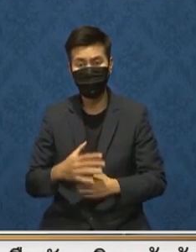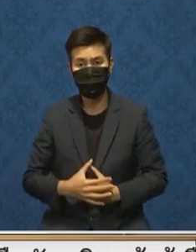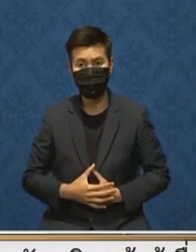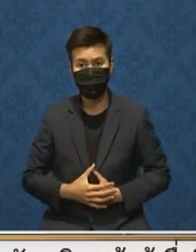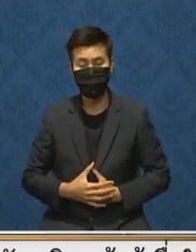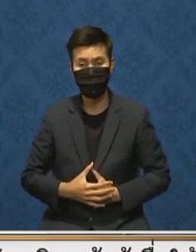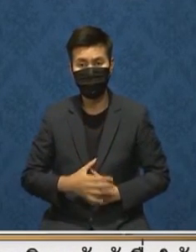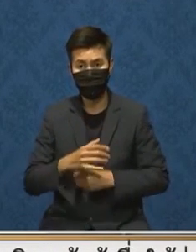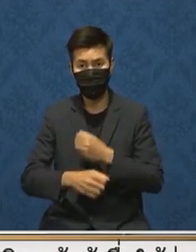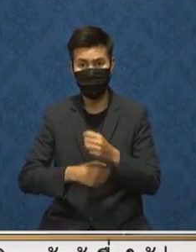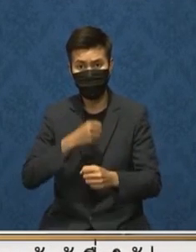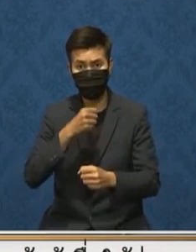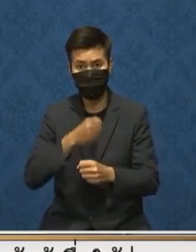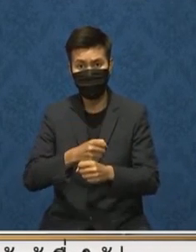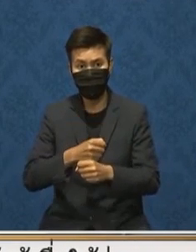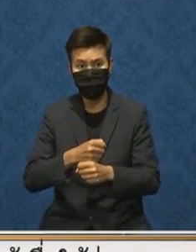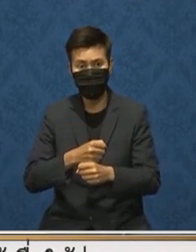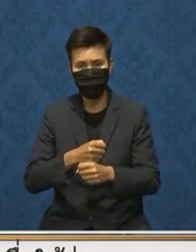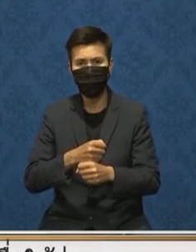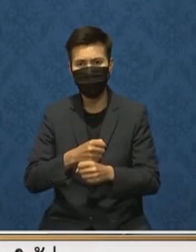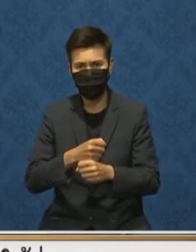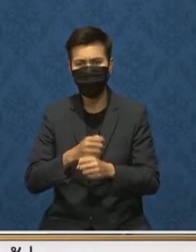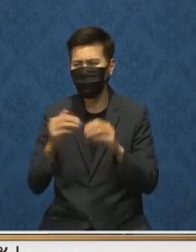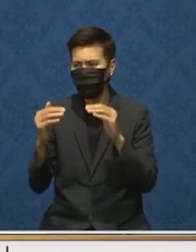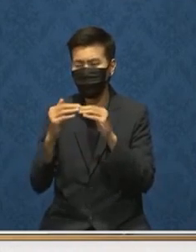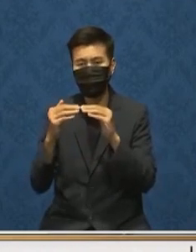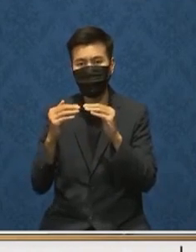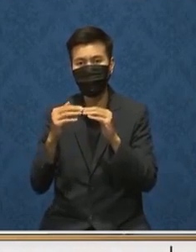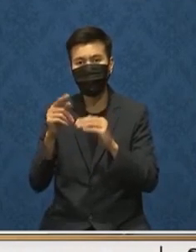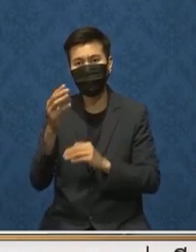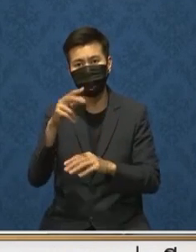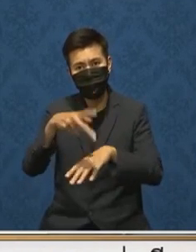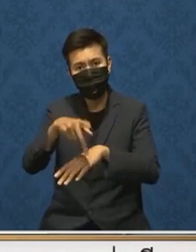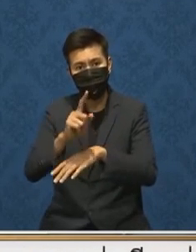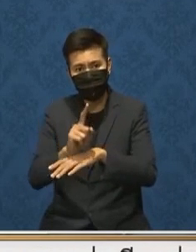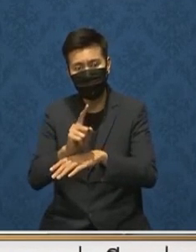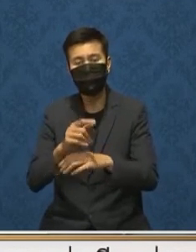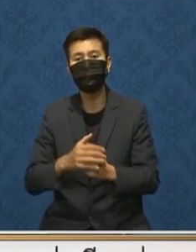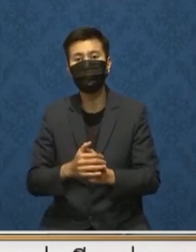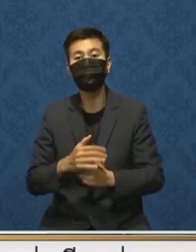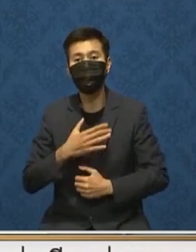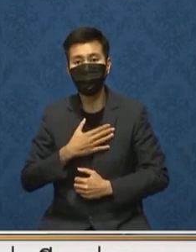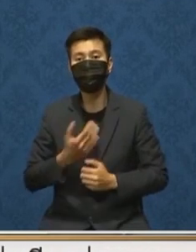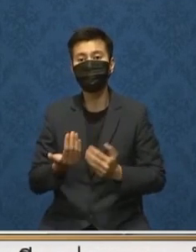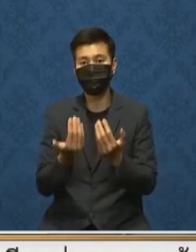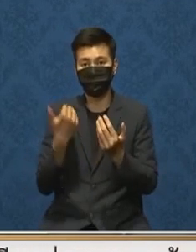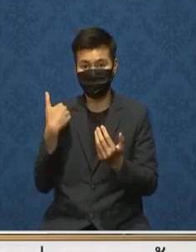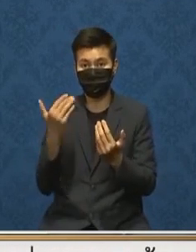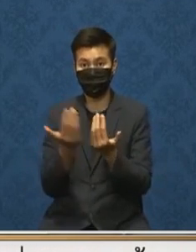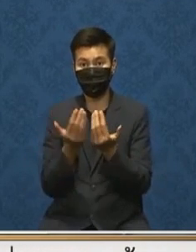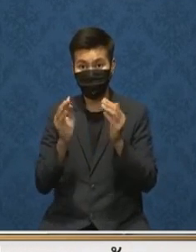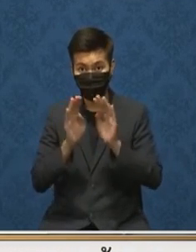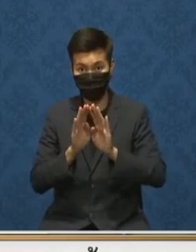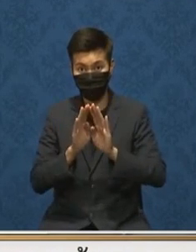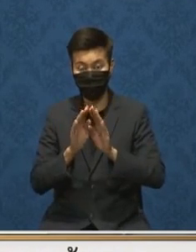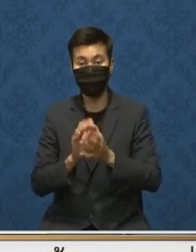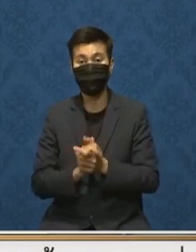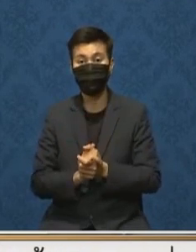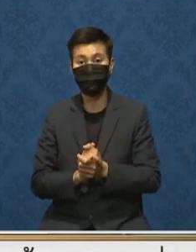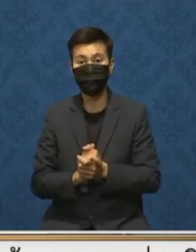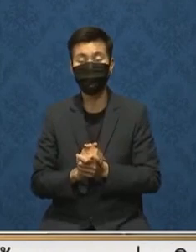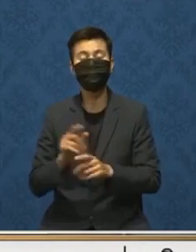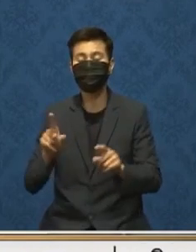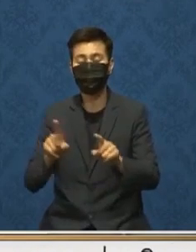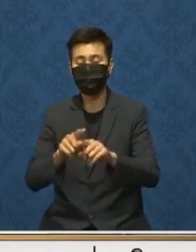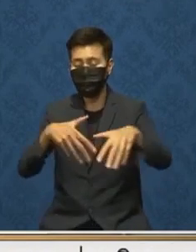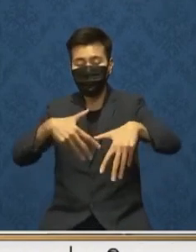อายุอนามก็ไม่ต่างจากท่านประธานเท่าไหร่นักผมก็มีครอบครัวมีลูกไม่ต่างจากพี่น้องประชาช